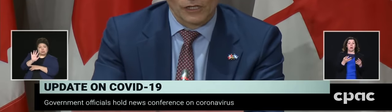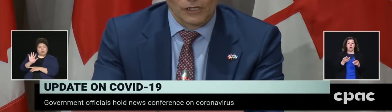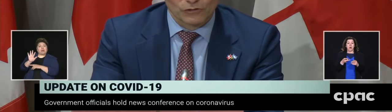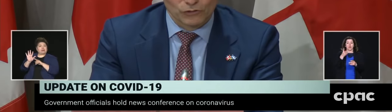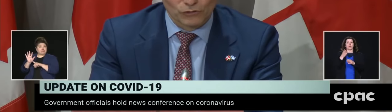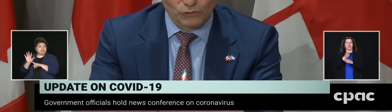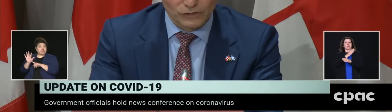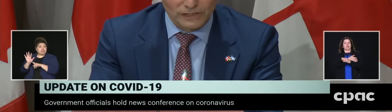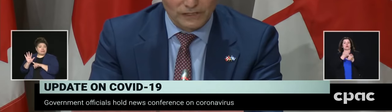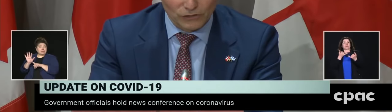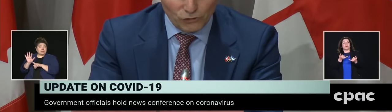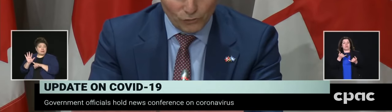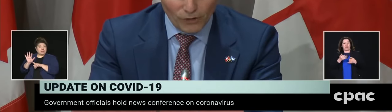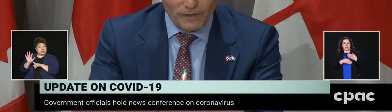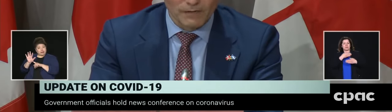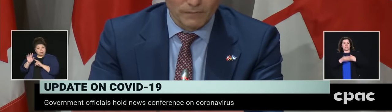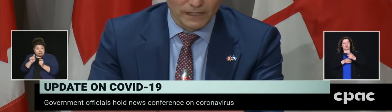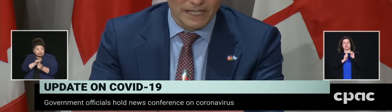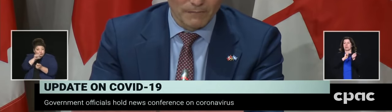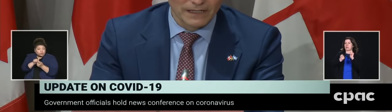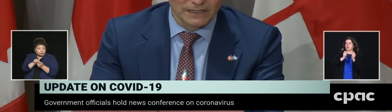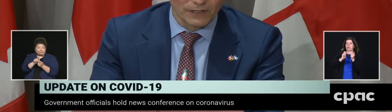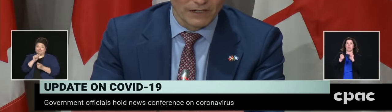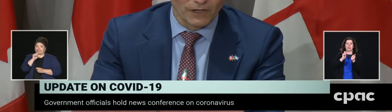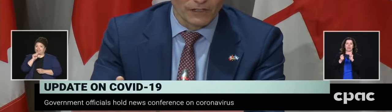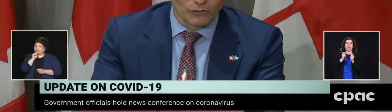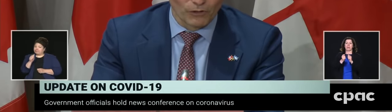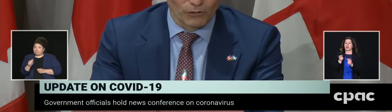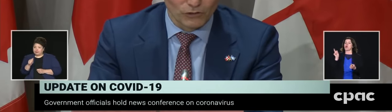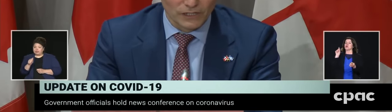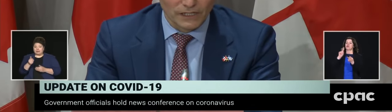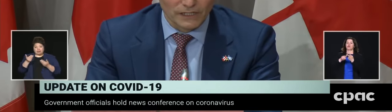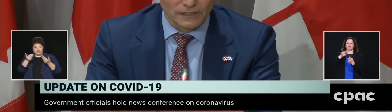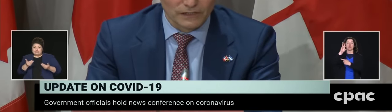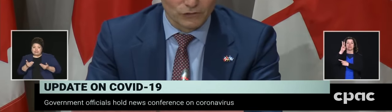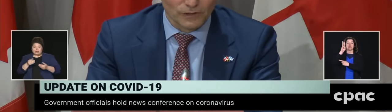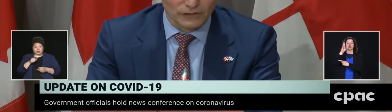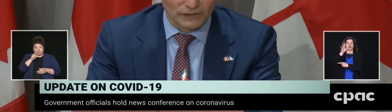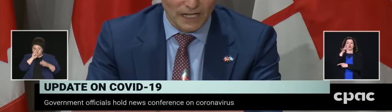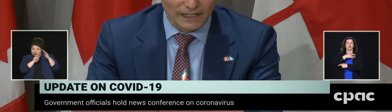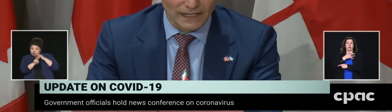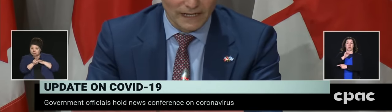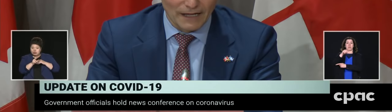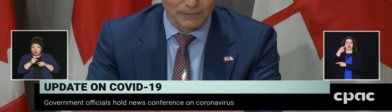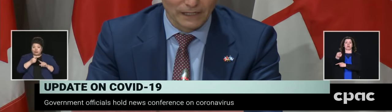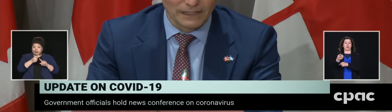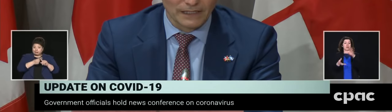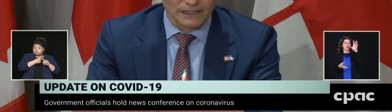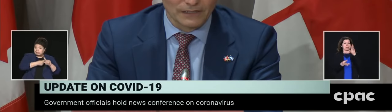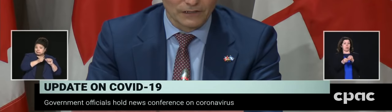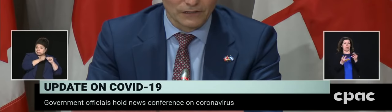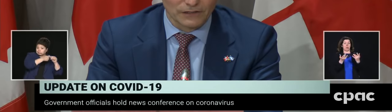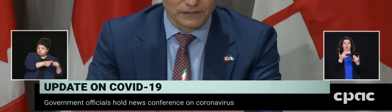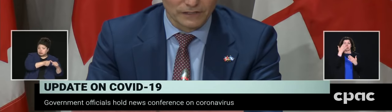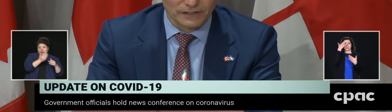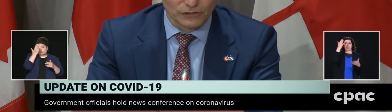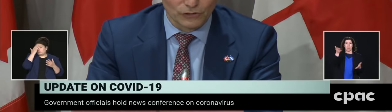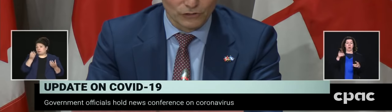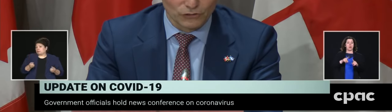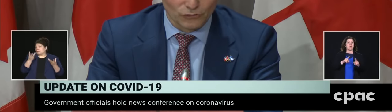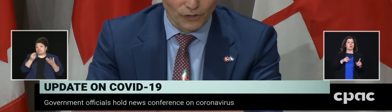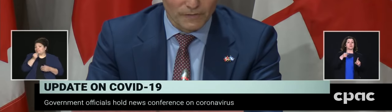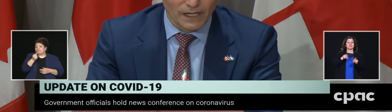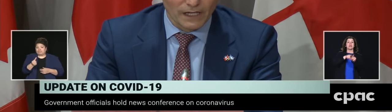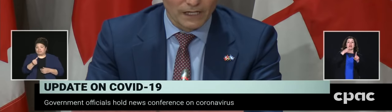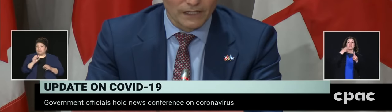'impact jusqu'au 6 juin, mais de l'impact qu va y avoir de prolonger cette subvention salariale après le 6